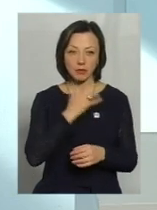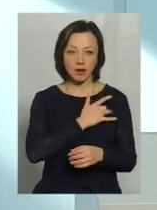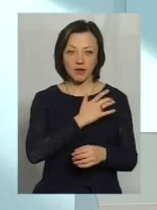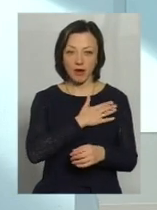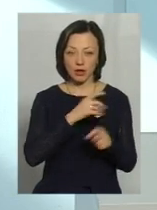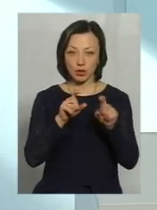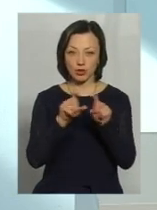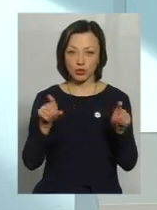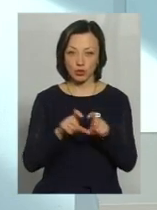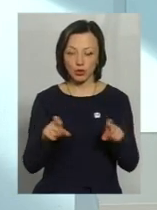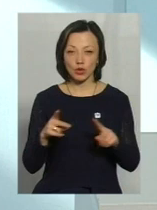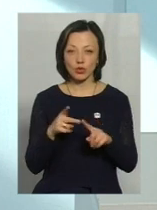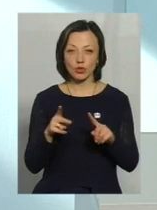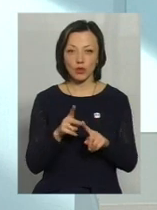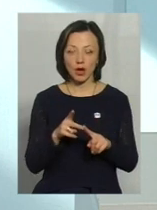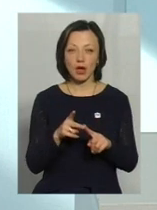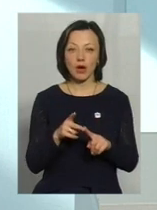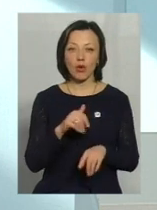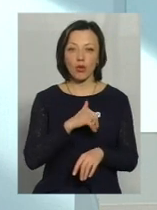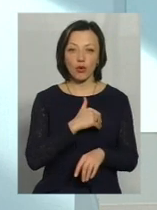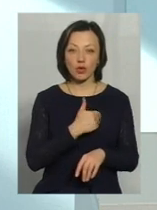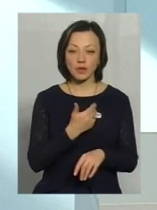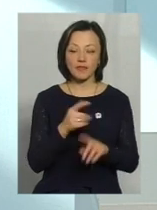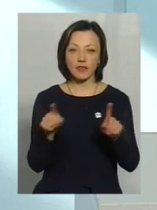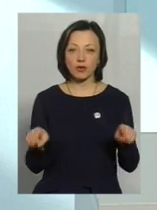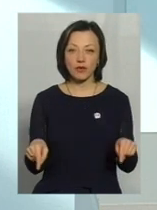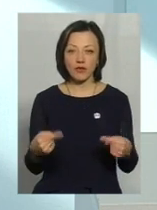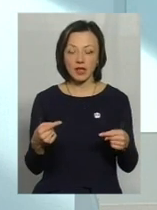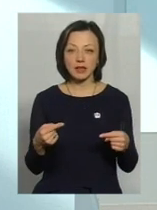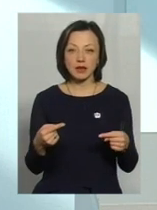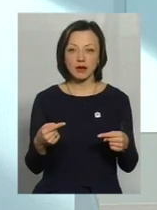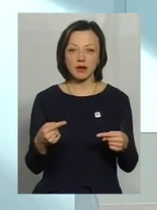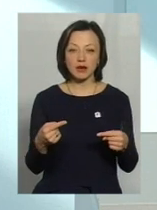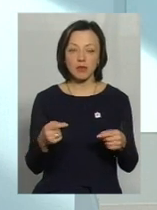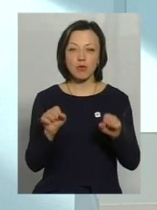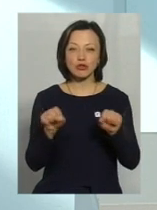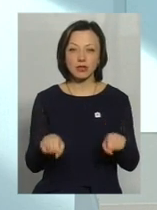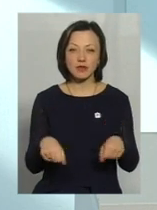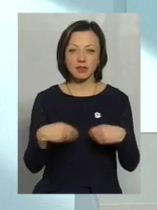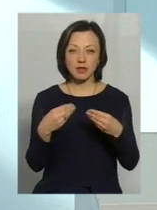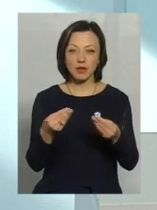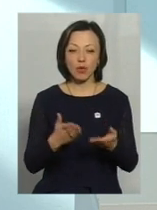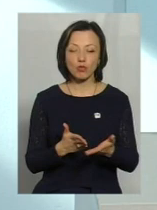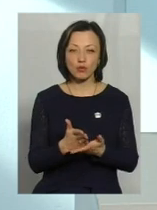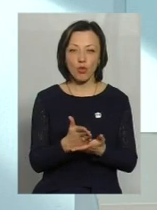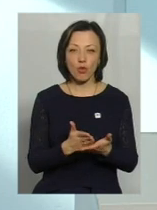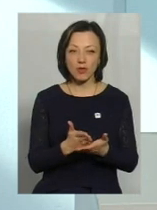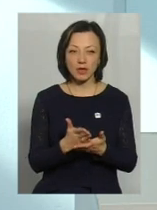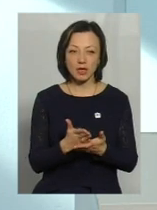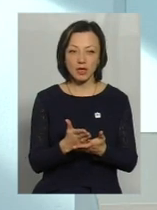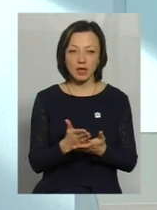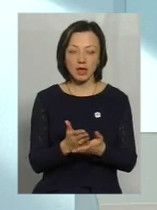приватних структур. Друге, ми сьогодні хочемо відновити статус, який буде давати можливість нам обслуговувати